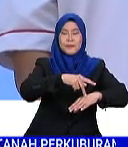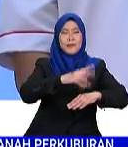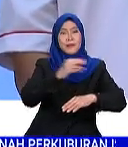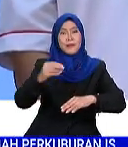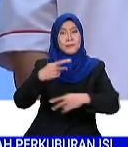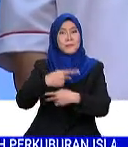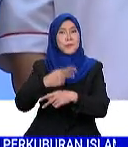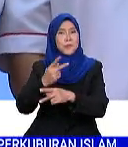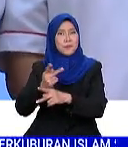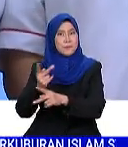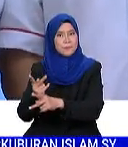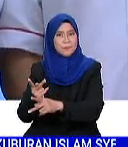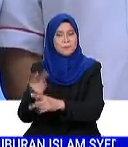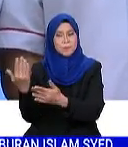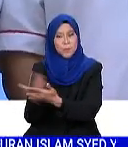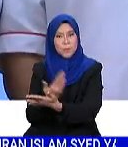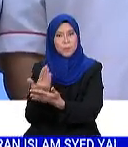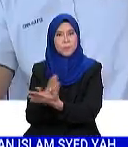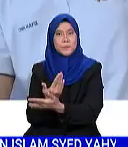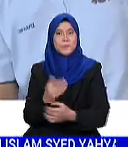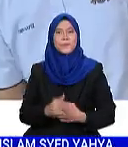produk-produk baru.